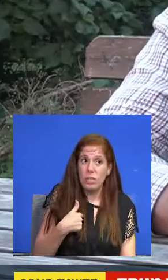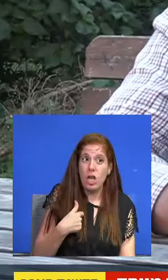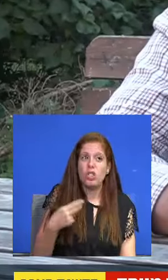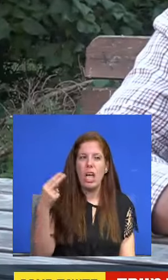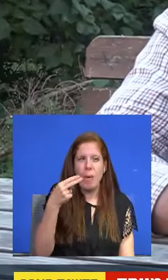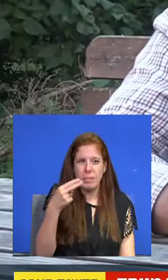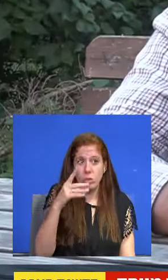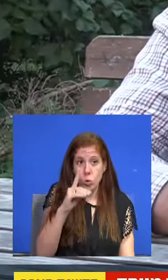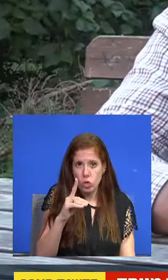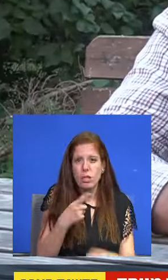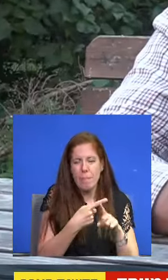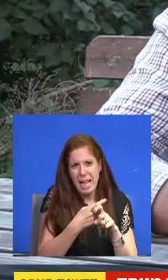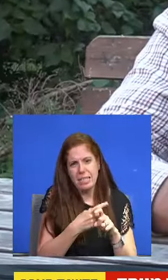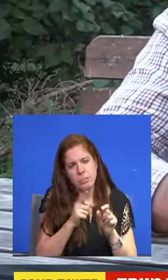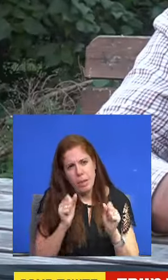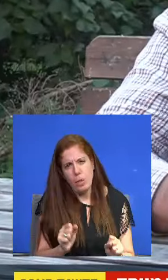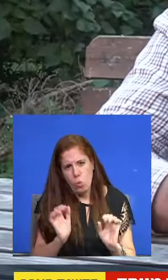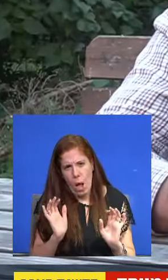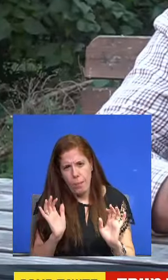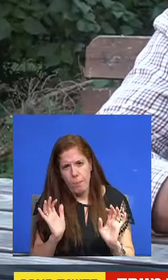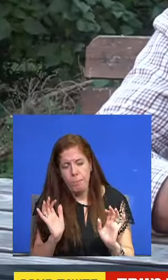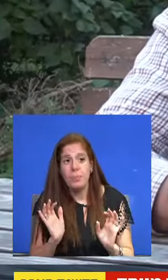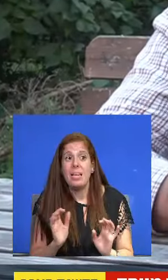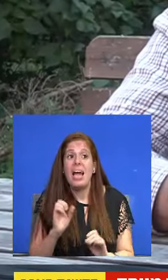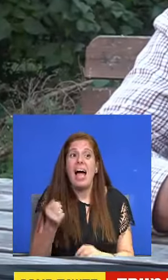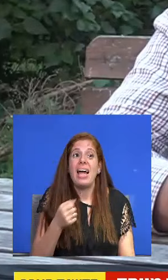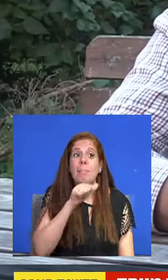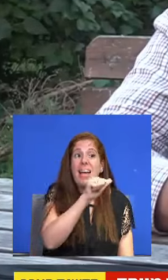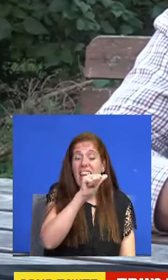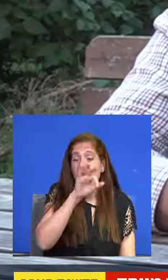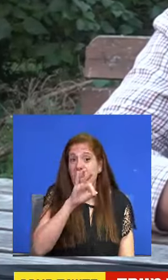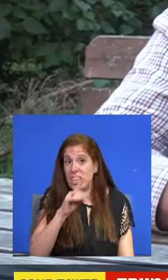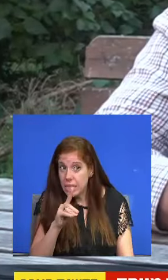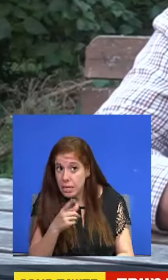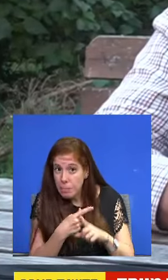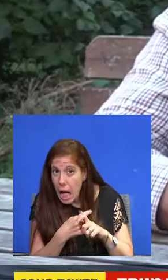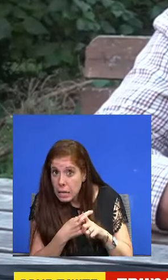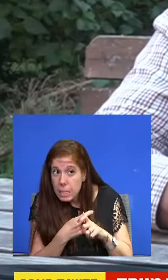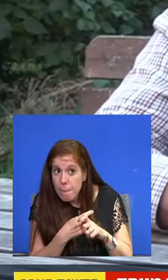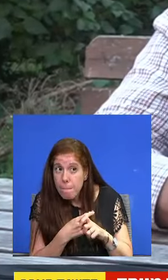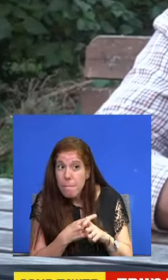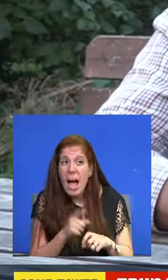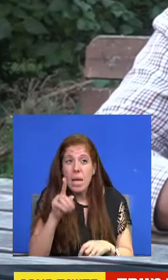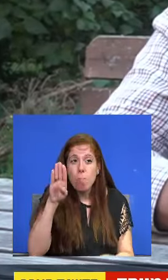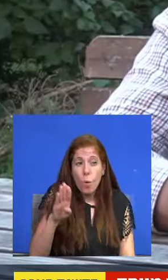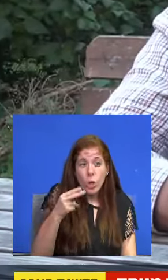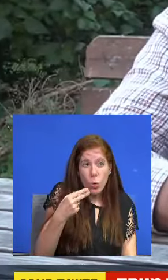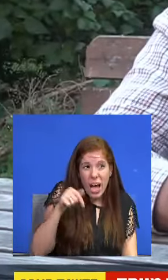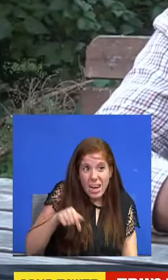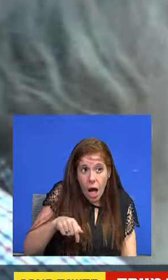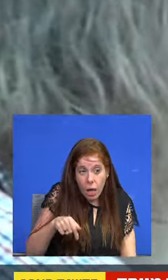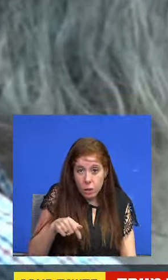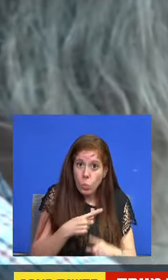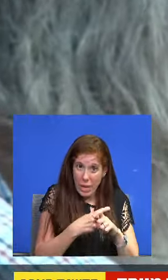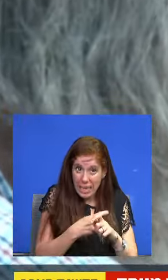is Deutschland or Nazis, that's for sure. Is AFD Nazis? Ist Björn Höcke hier in Thüringen ein